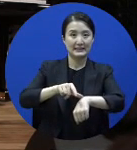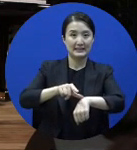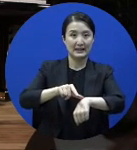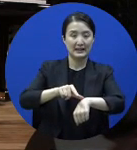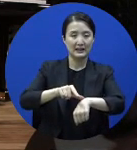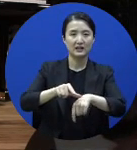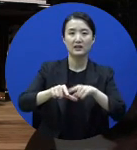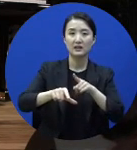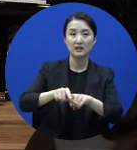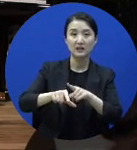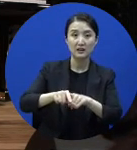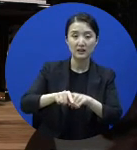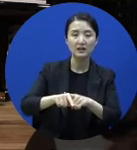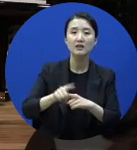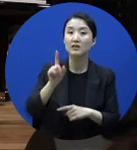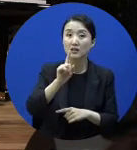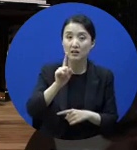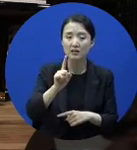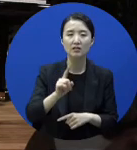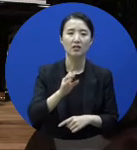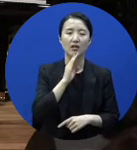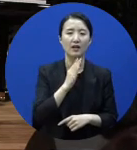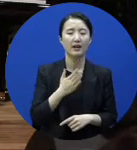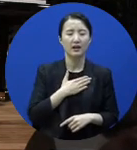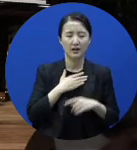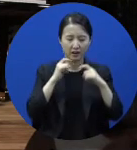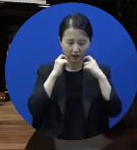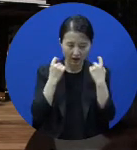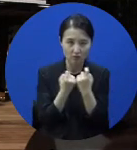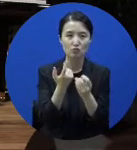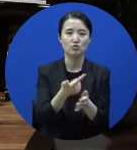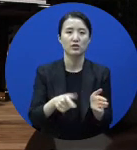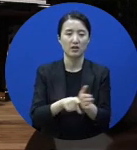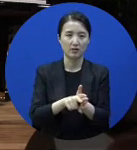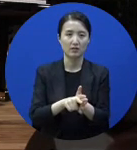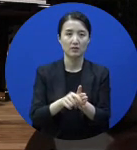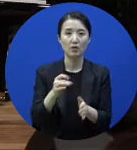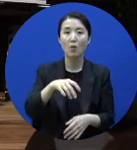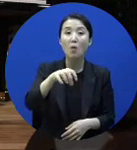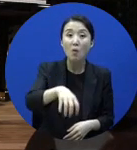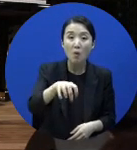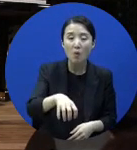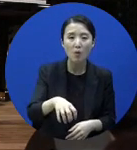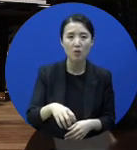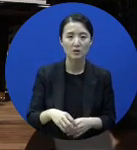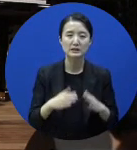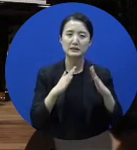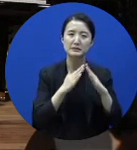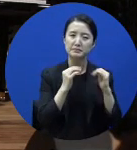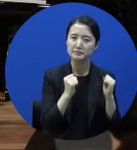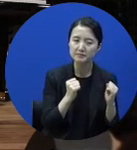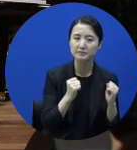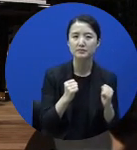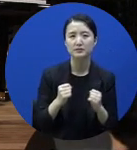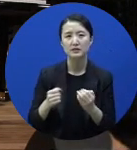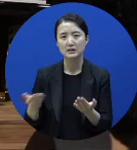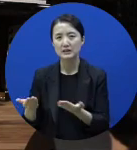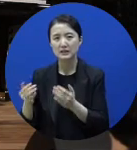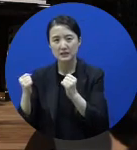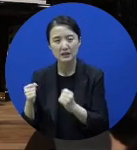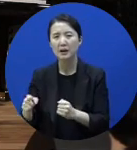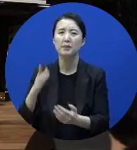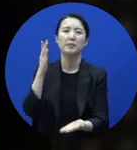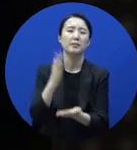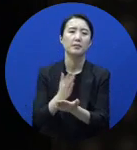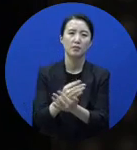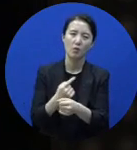다른 공간, 제3의 공간을 한번 찾아보라는 의미인 거고요. 그래서 거기에서 처음부터 뭐 할 것이 아니라 그 시간에, 그 공간에